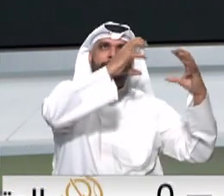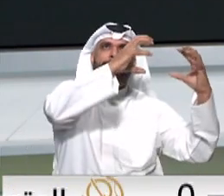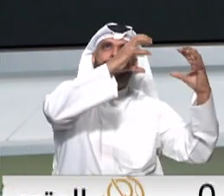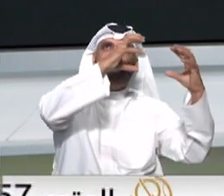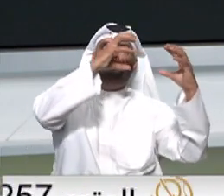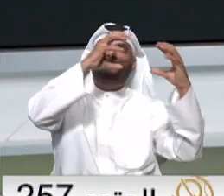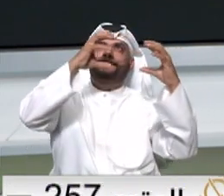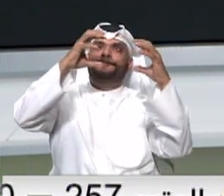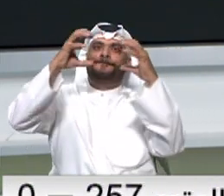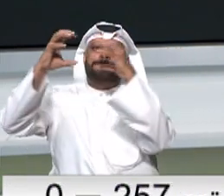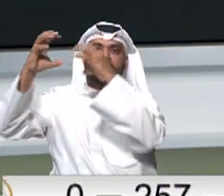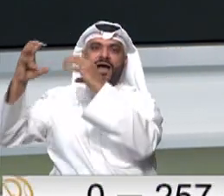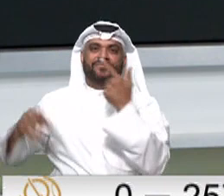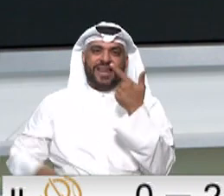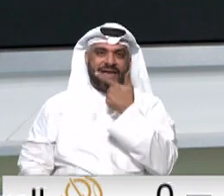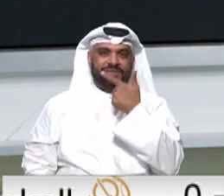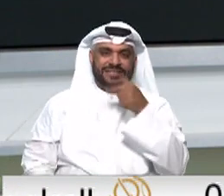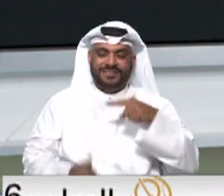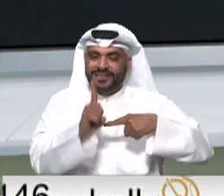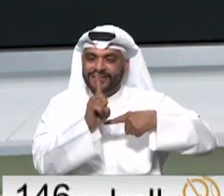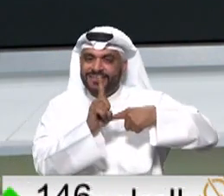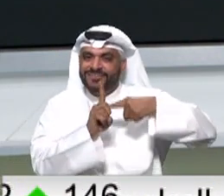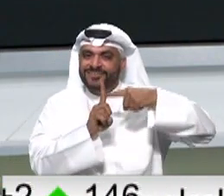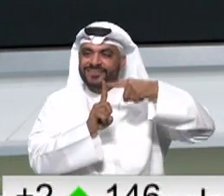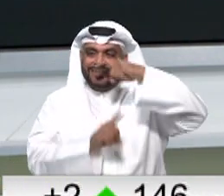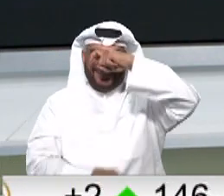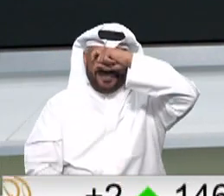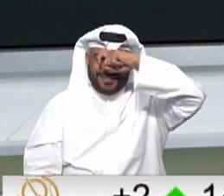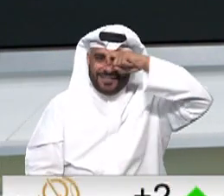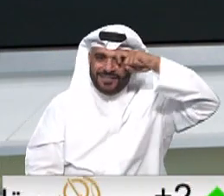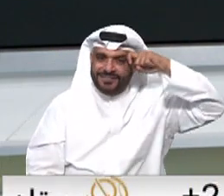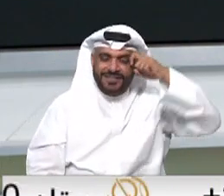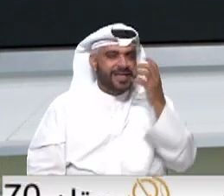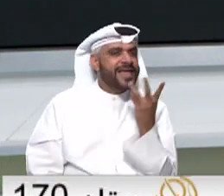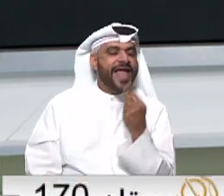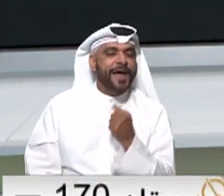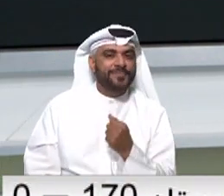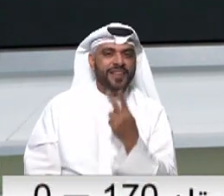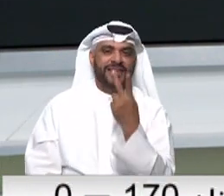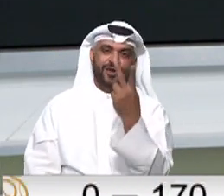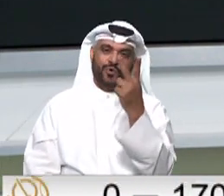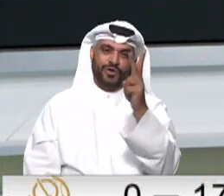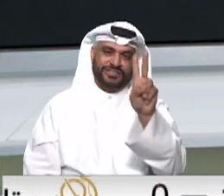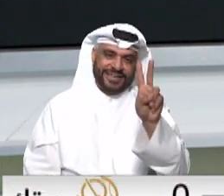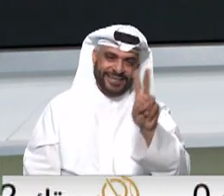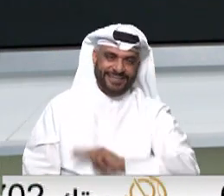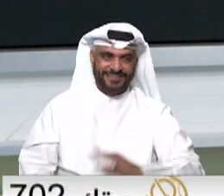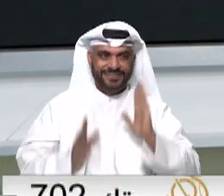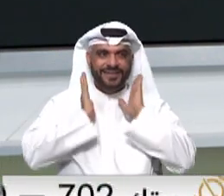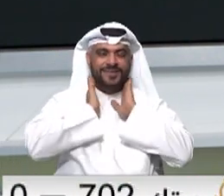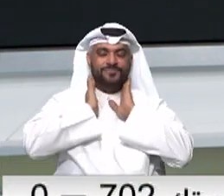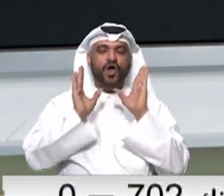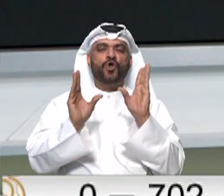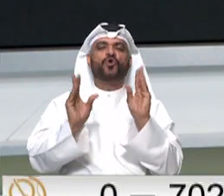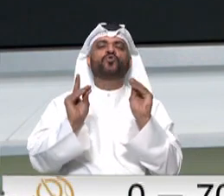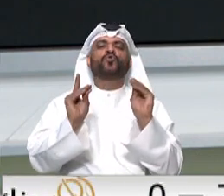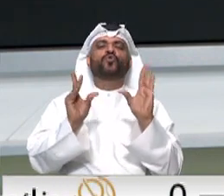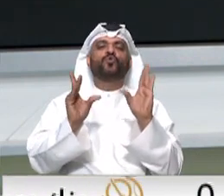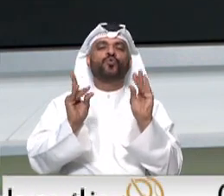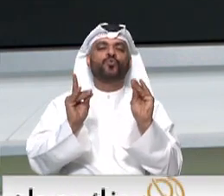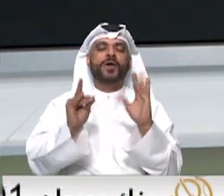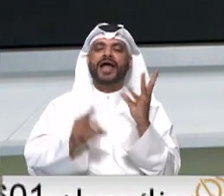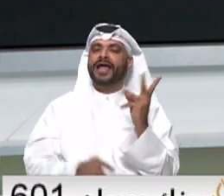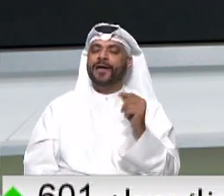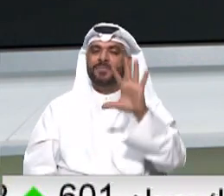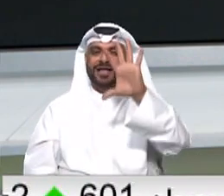ر في الساعه درجه الحراره الحاليه 22 درجه مئويه رطوبه النسبيه 29% اما الرؤيه الافقيه جيده تزيد عن 10